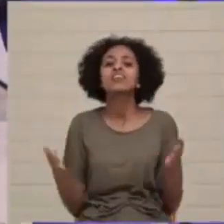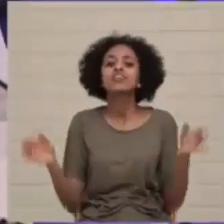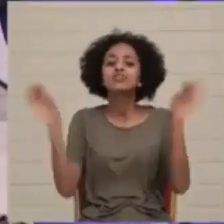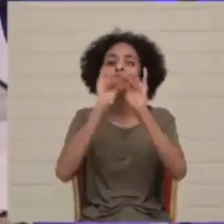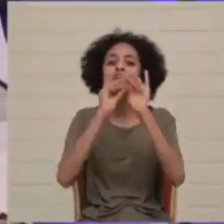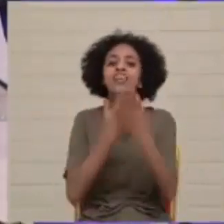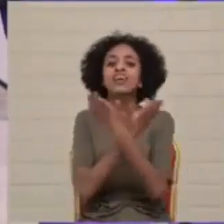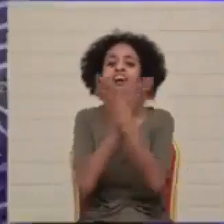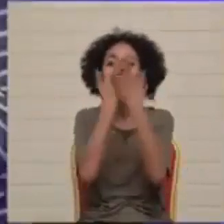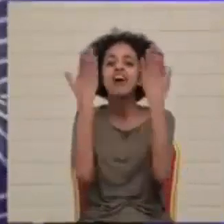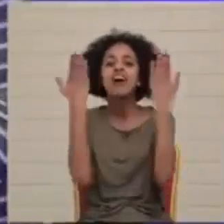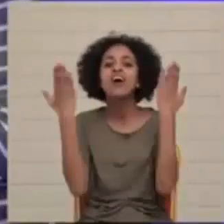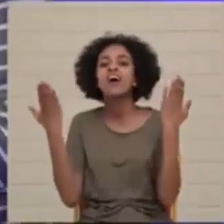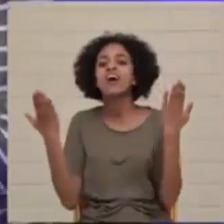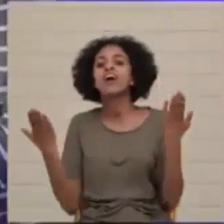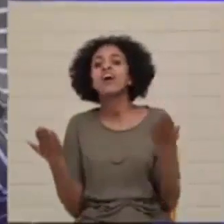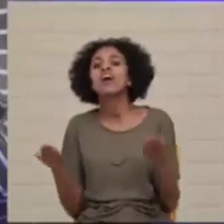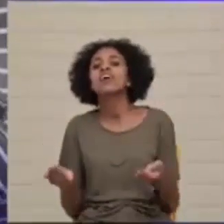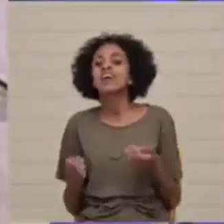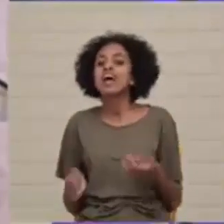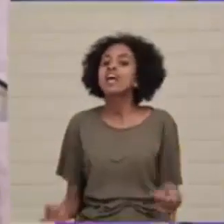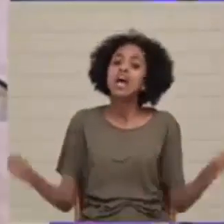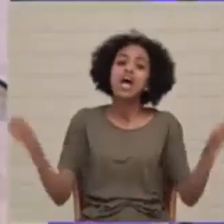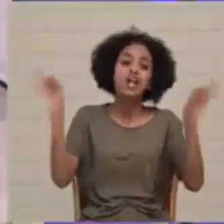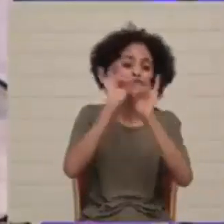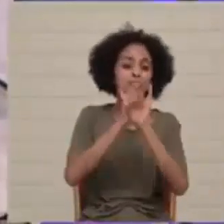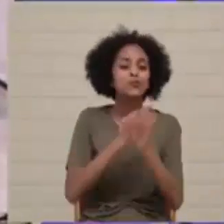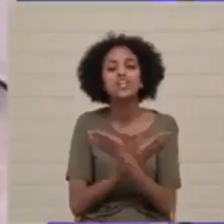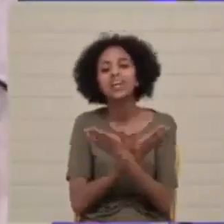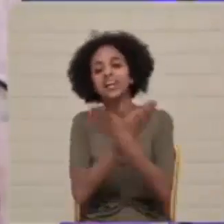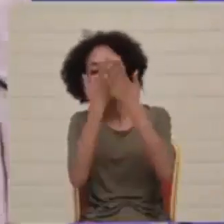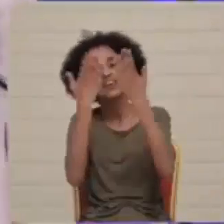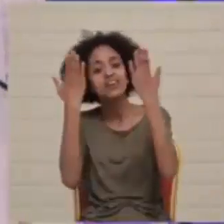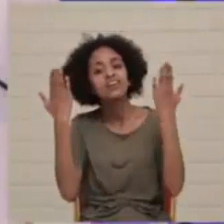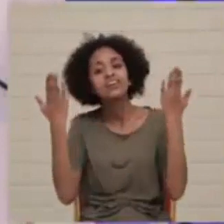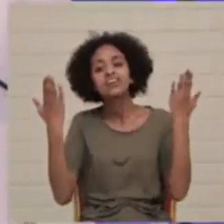ይነጋል ለሊቱ ይነጋል ለሊቱ